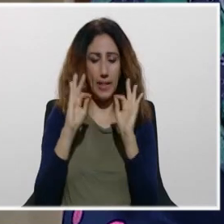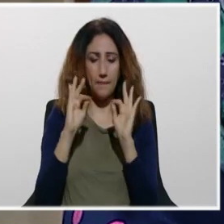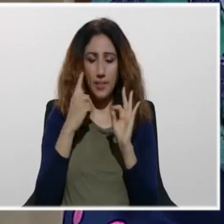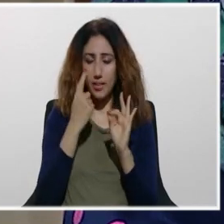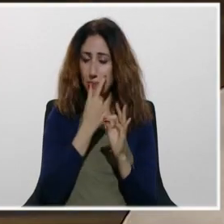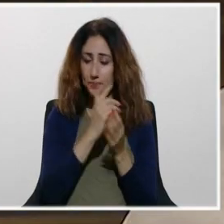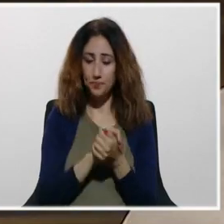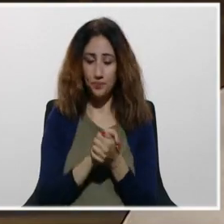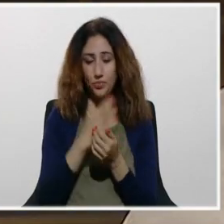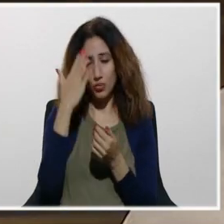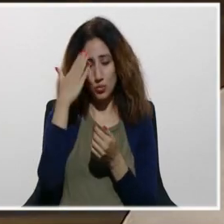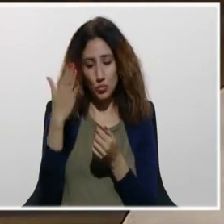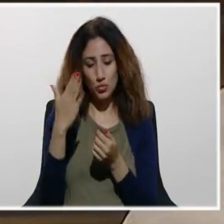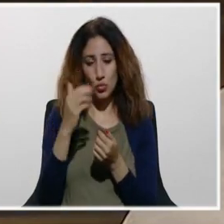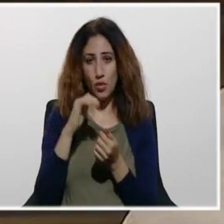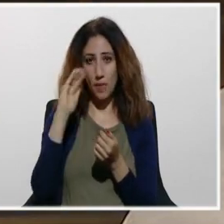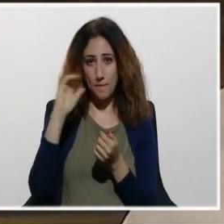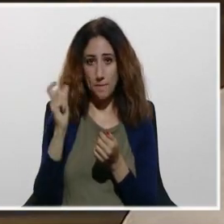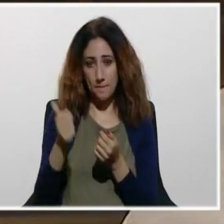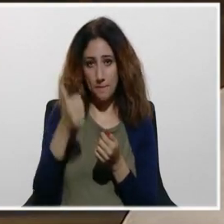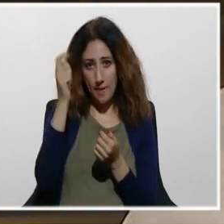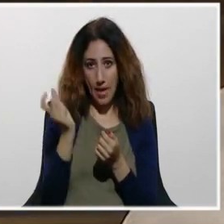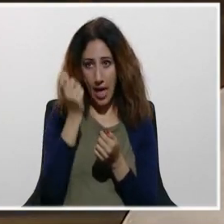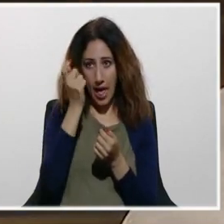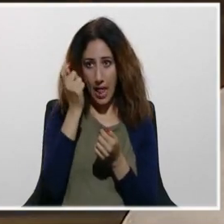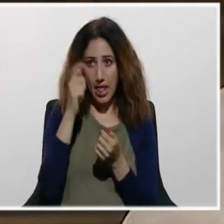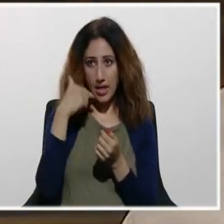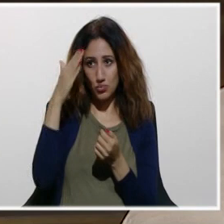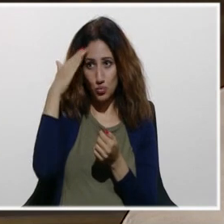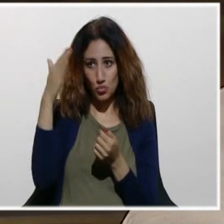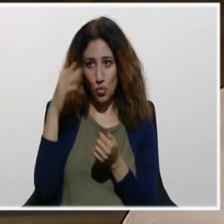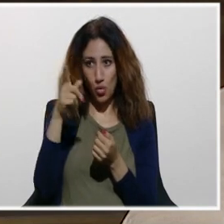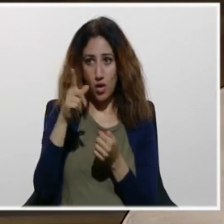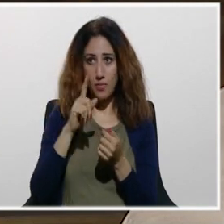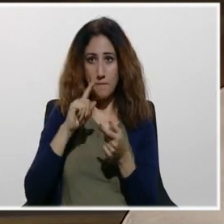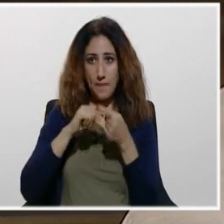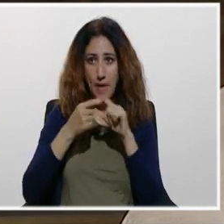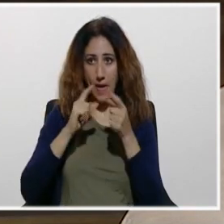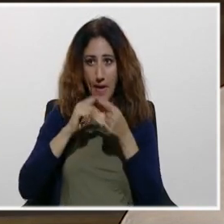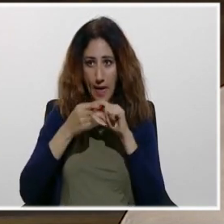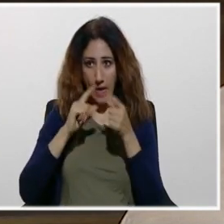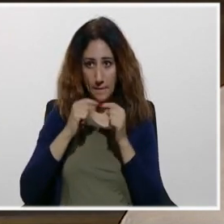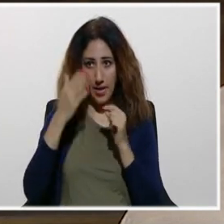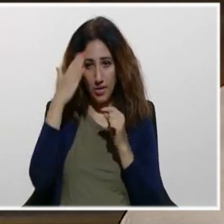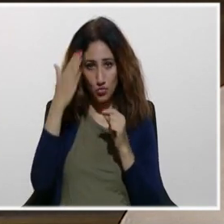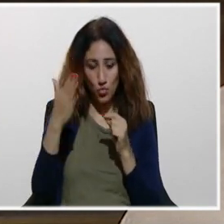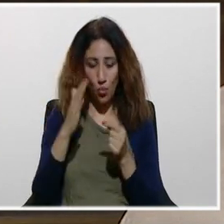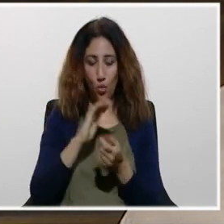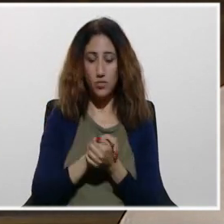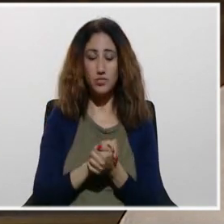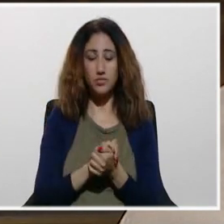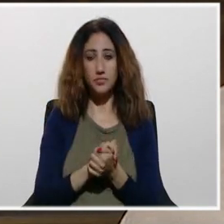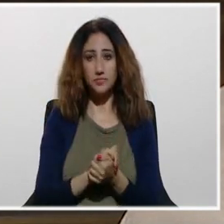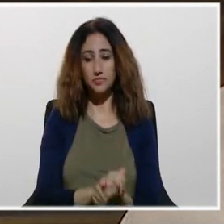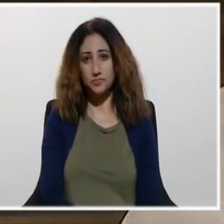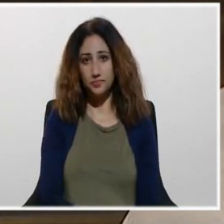مشكله. كتر الف خيرك استاذه حنان مصطفى كامل، وشكرا لجمعيه الروشتة الخيريه على الخير اللي بتعملوه معانا. شكرا جزيلا